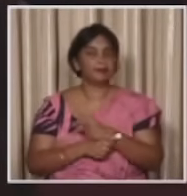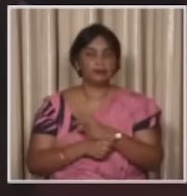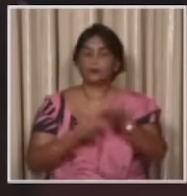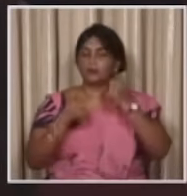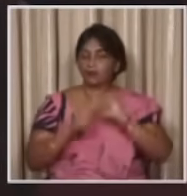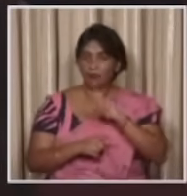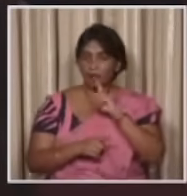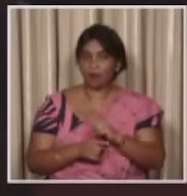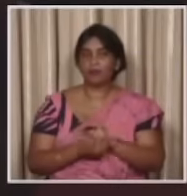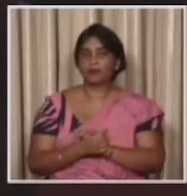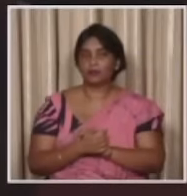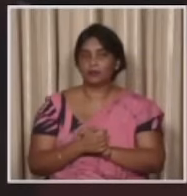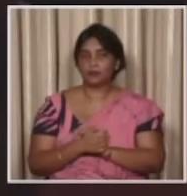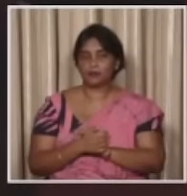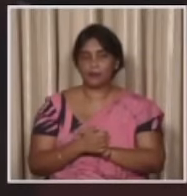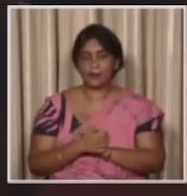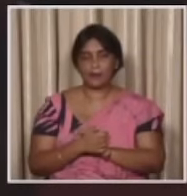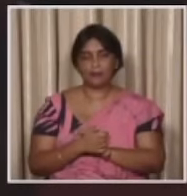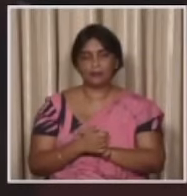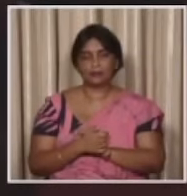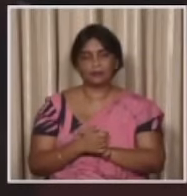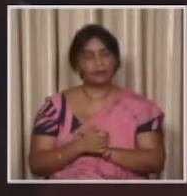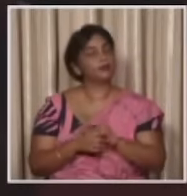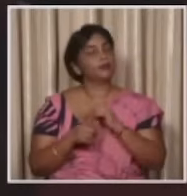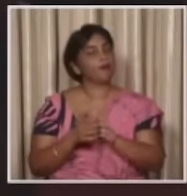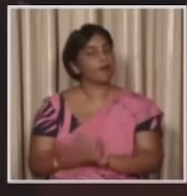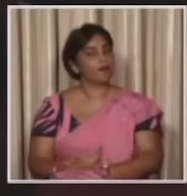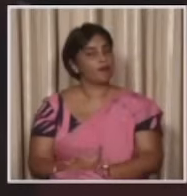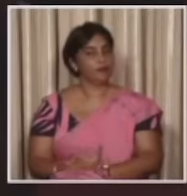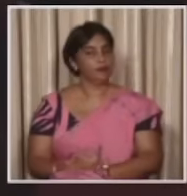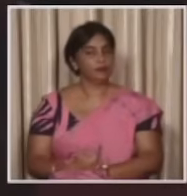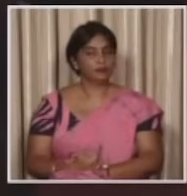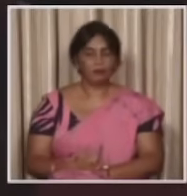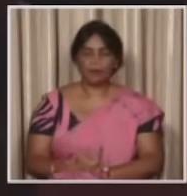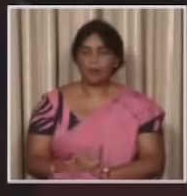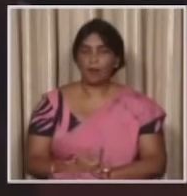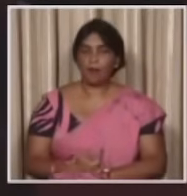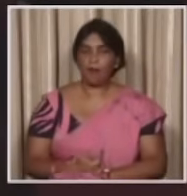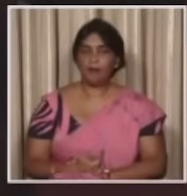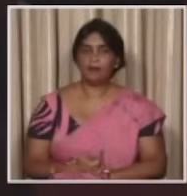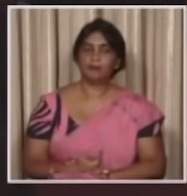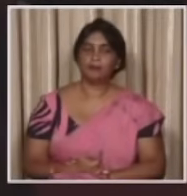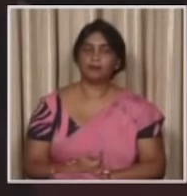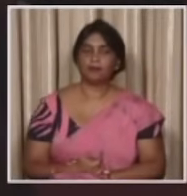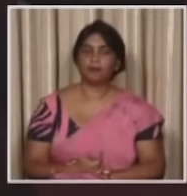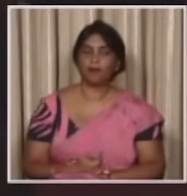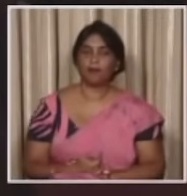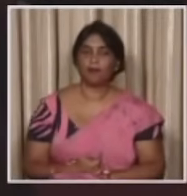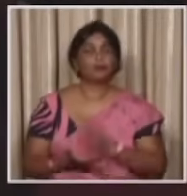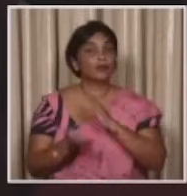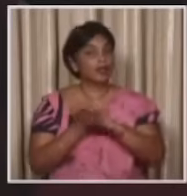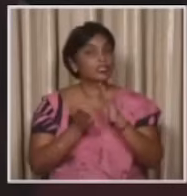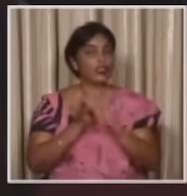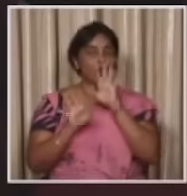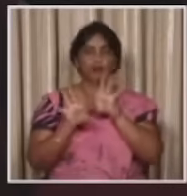කියනවා unbundle the CEB and introduce competition in generation and distribution. මොකද්ද කියන්නේ? සේවාවන්